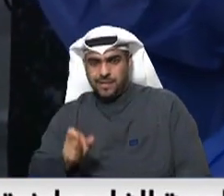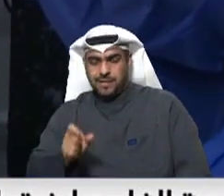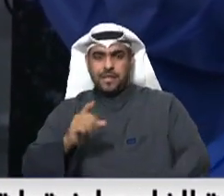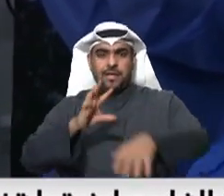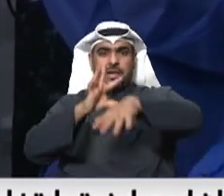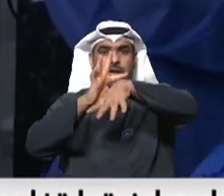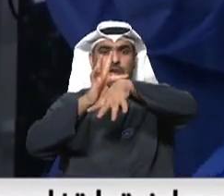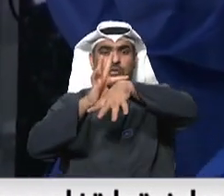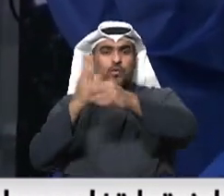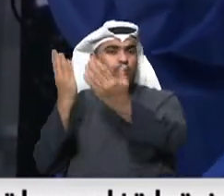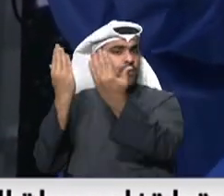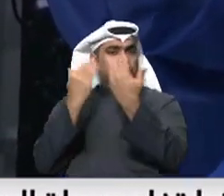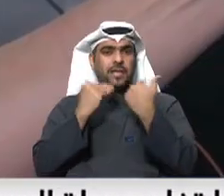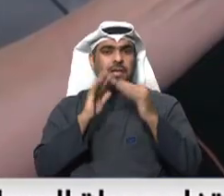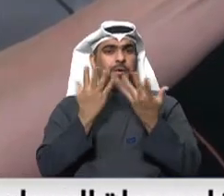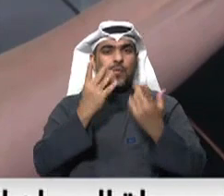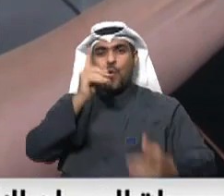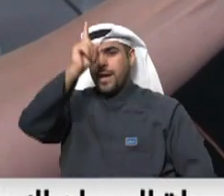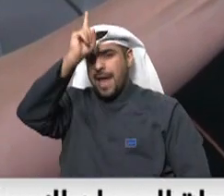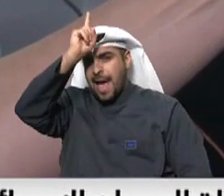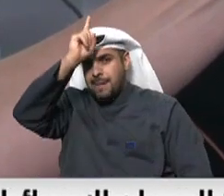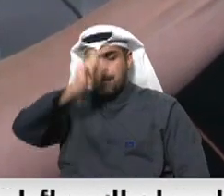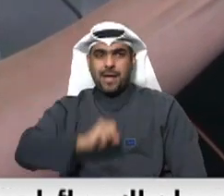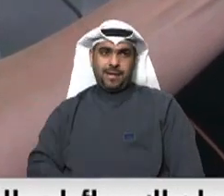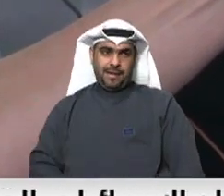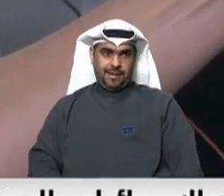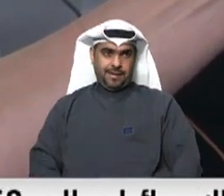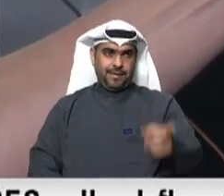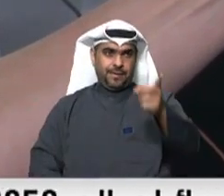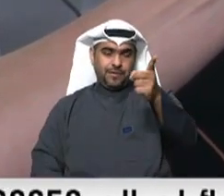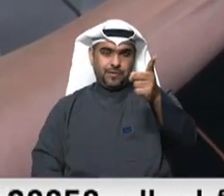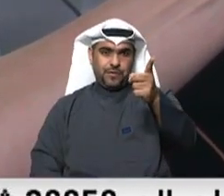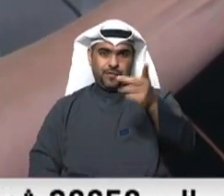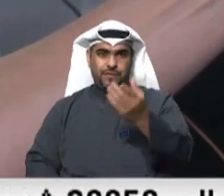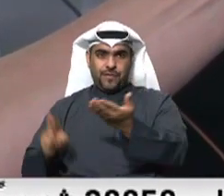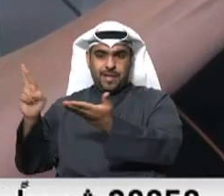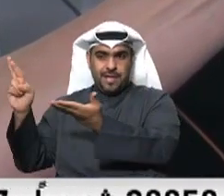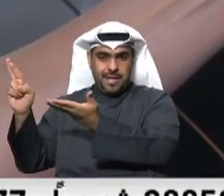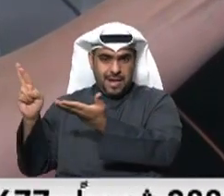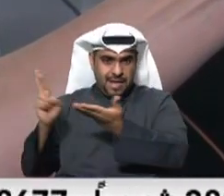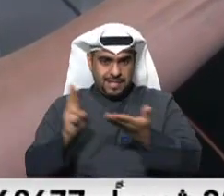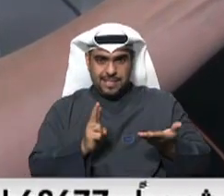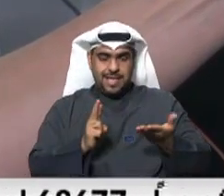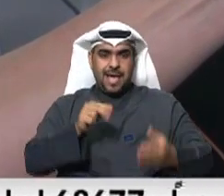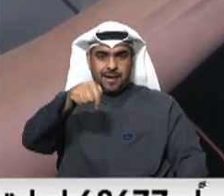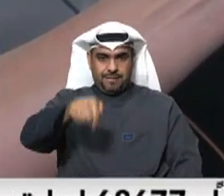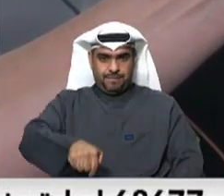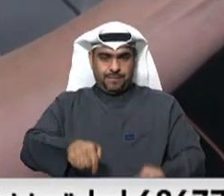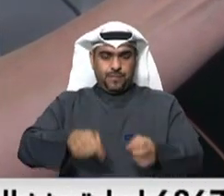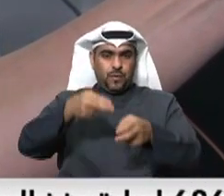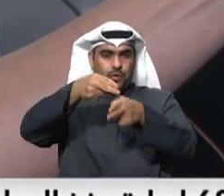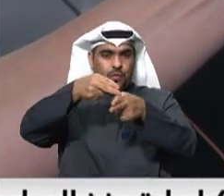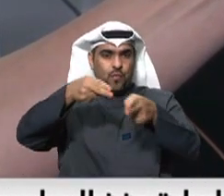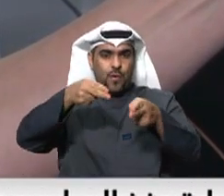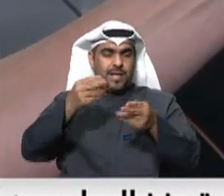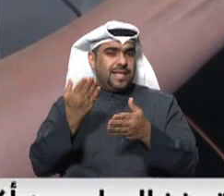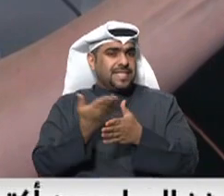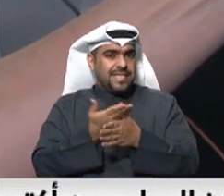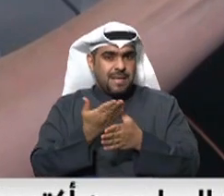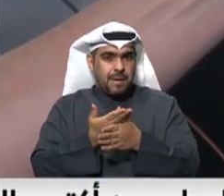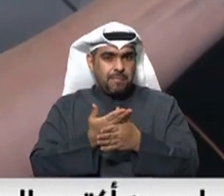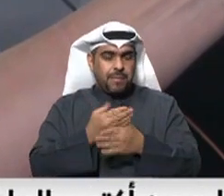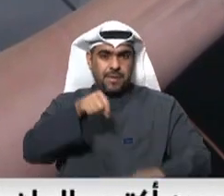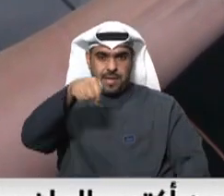جراحيه كبرى تاتي هذه الزياره الى دوله الكويت الشقيقه في ضمن مشروع الاطباء